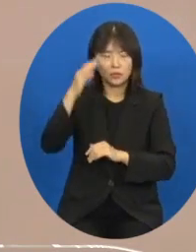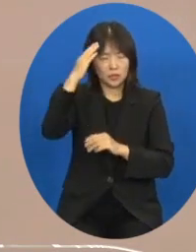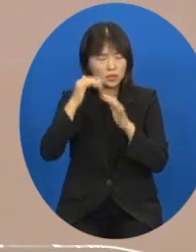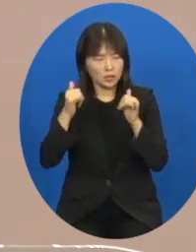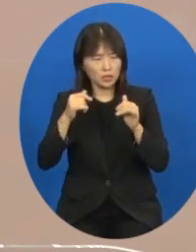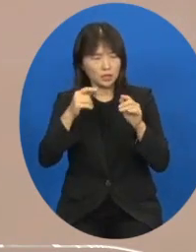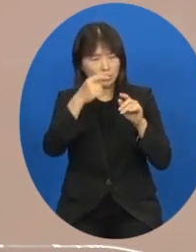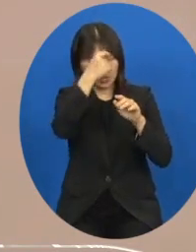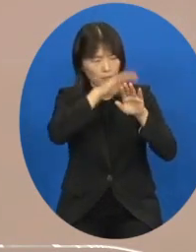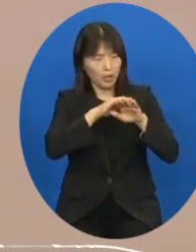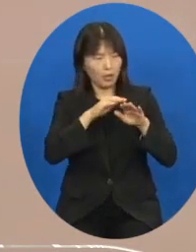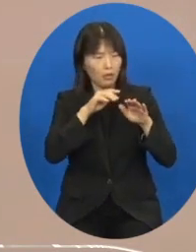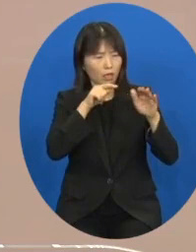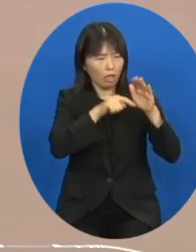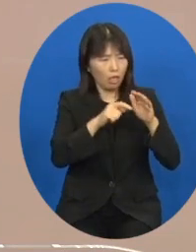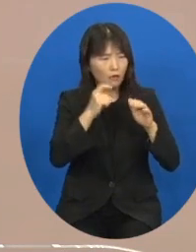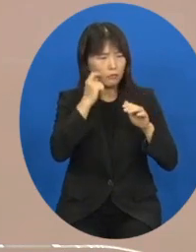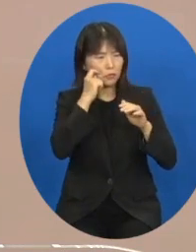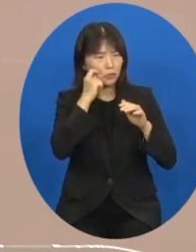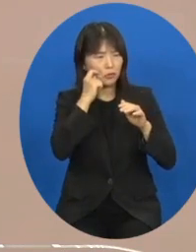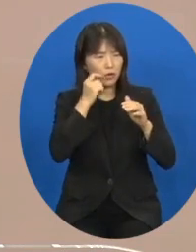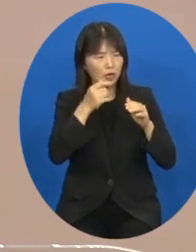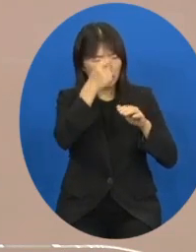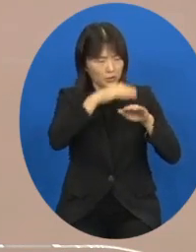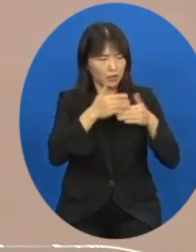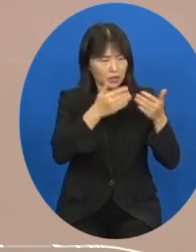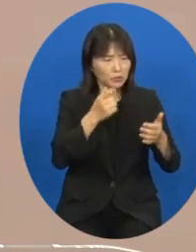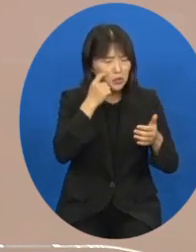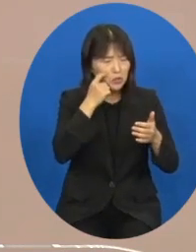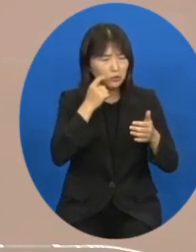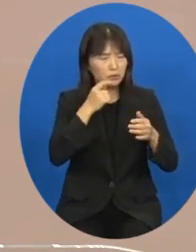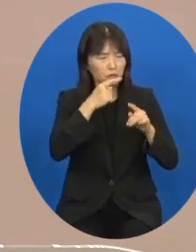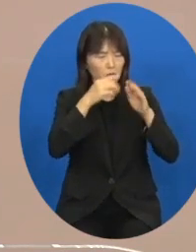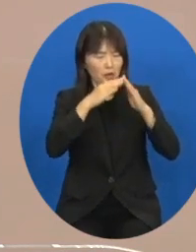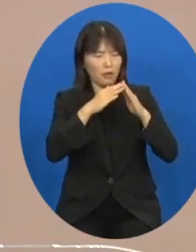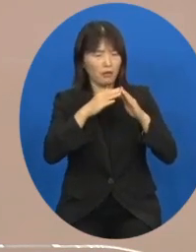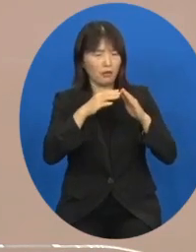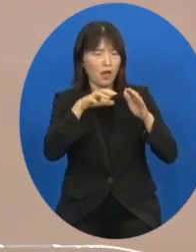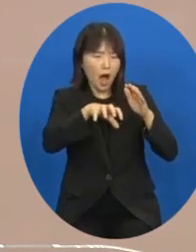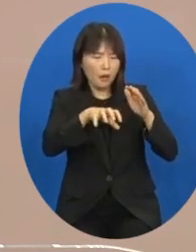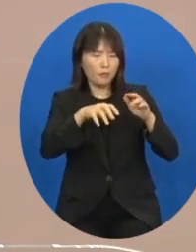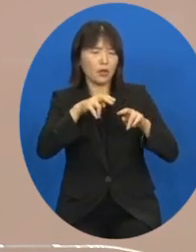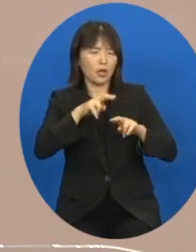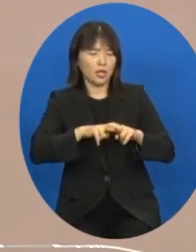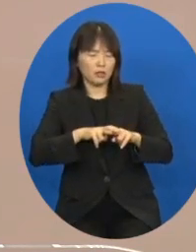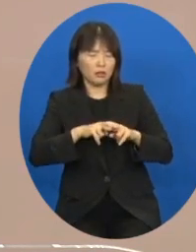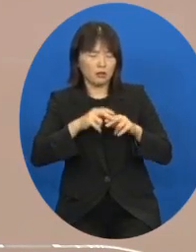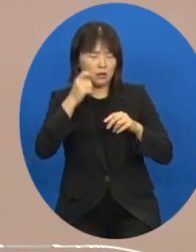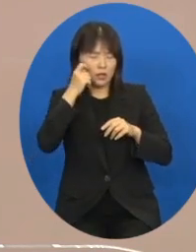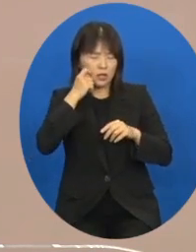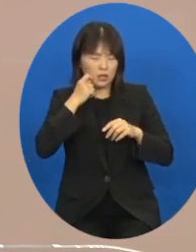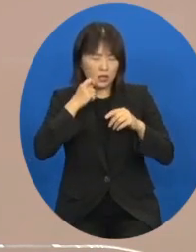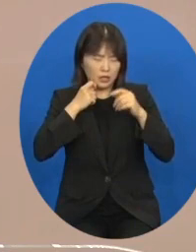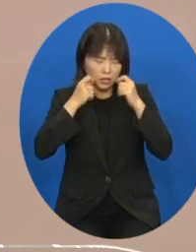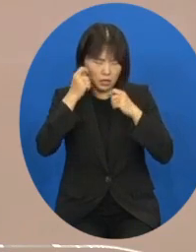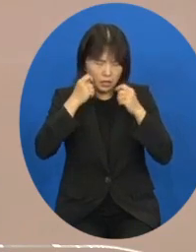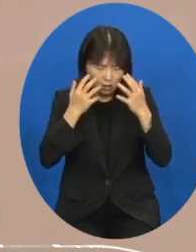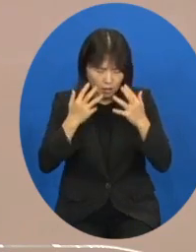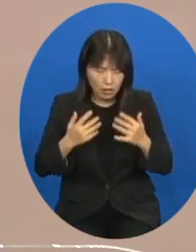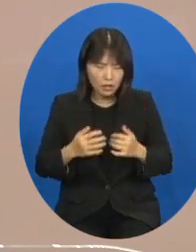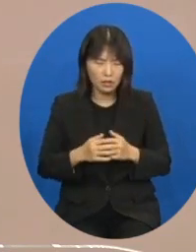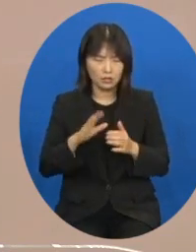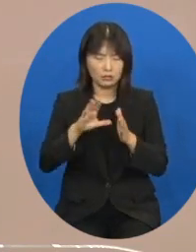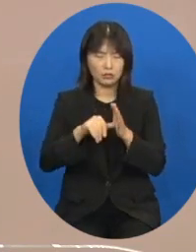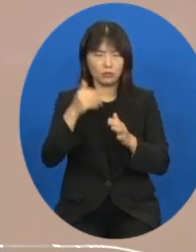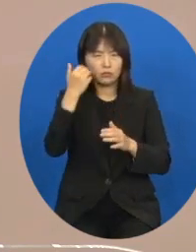안에 들어가서 예배 드리지 못하고 그 교회 계단에 앉아서 정말 슬피 울었습니다. 그때